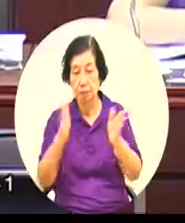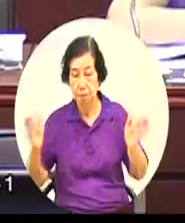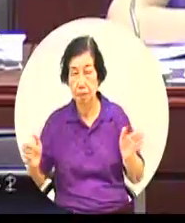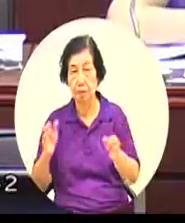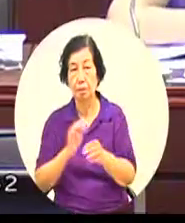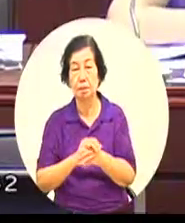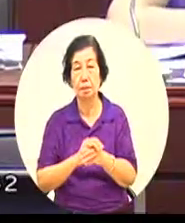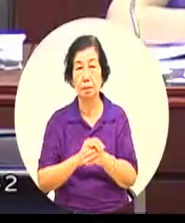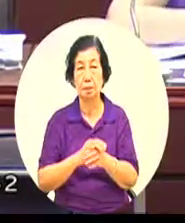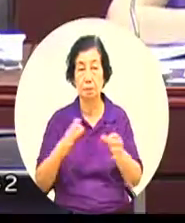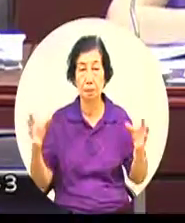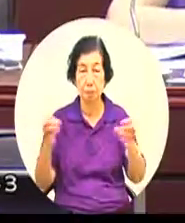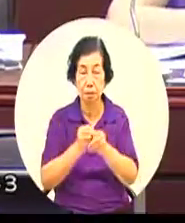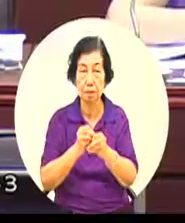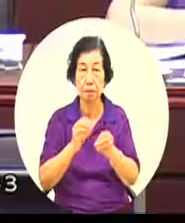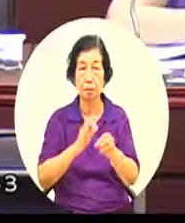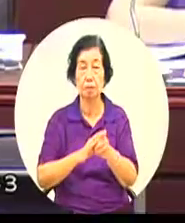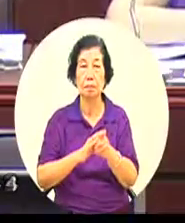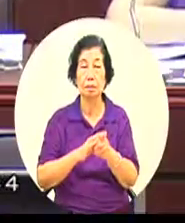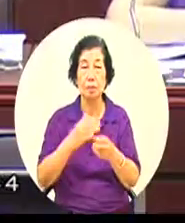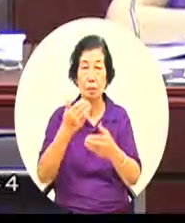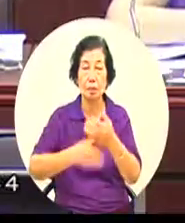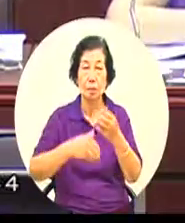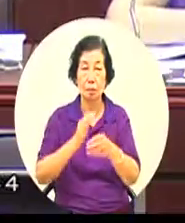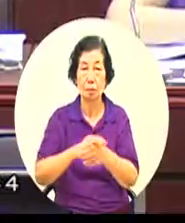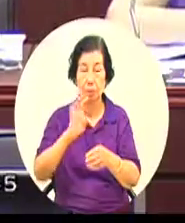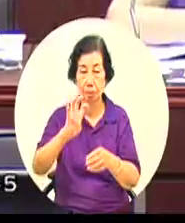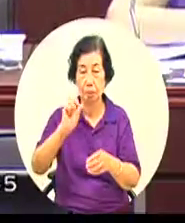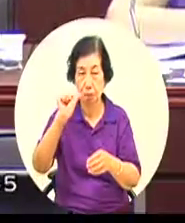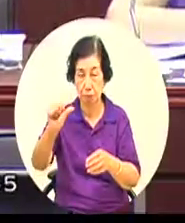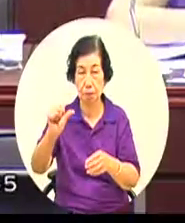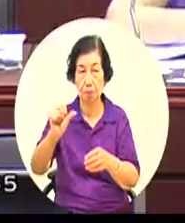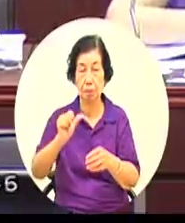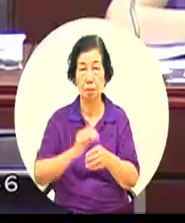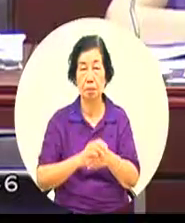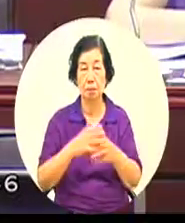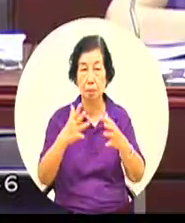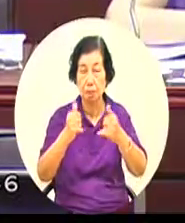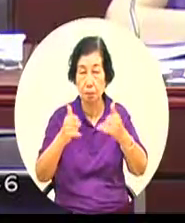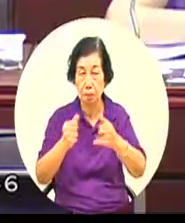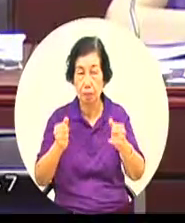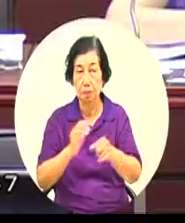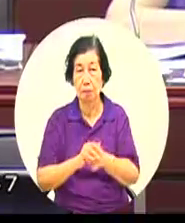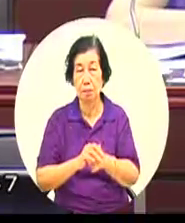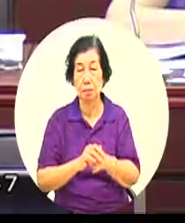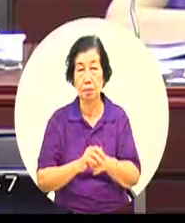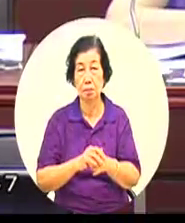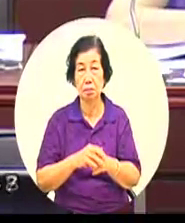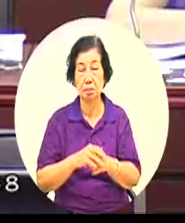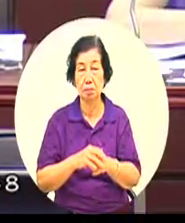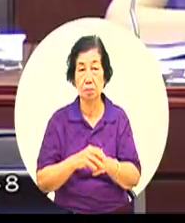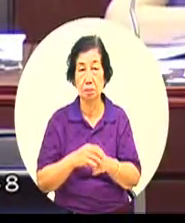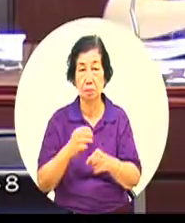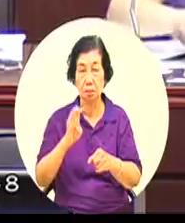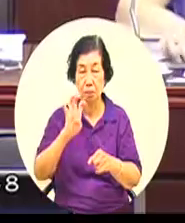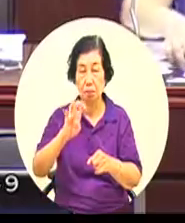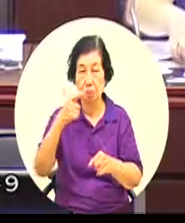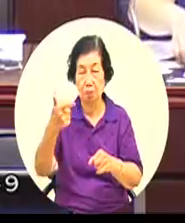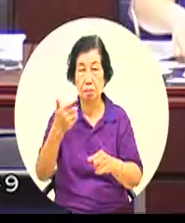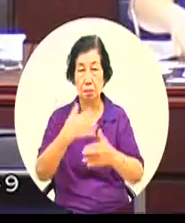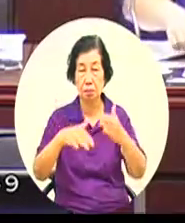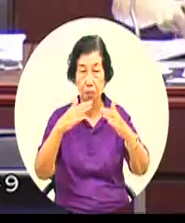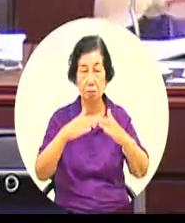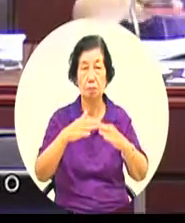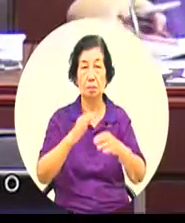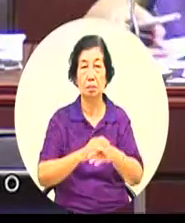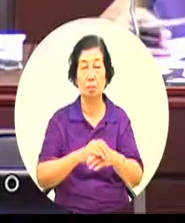于40个人的学校呢，其实就已经有这个这么多学校，其实有46校哦，它其实